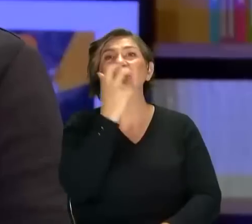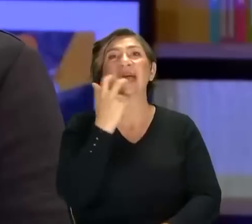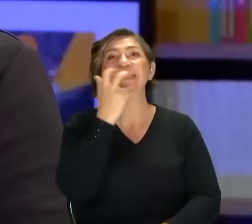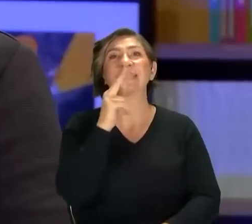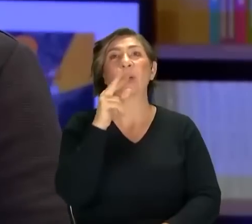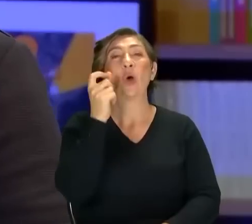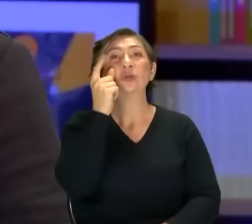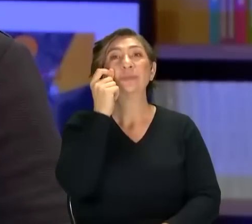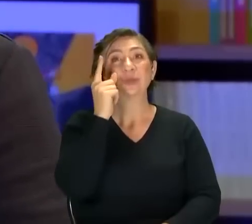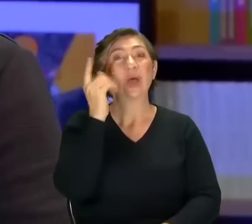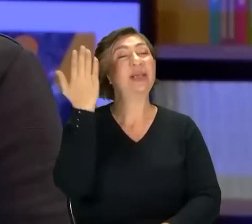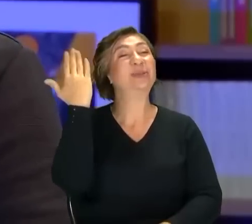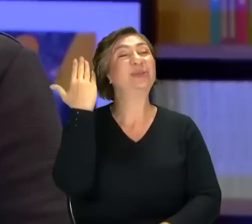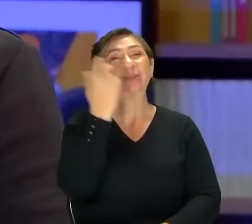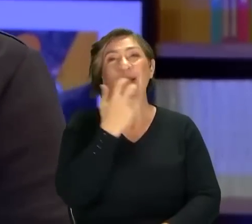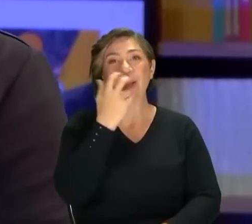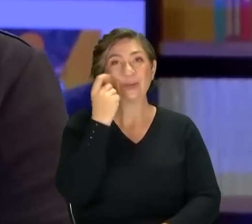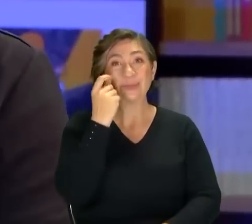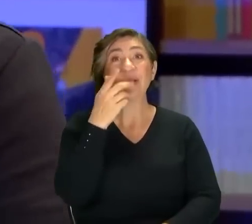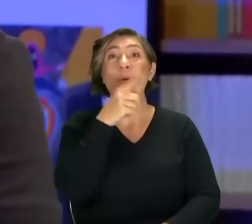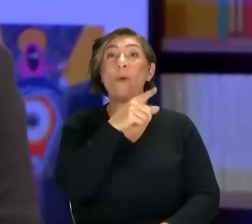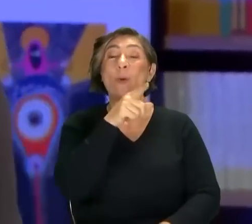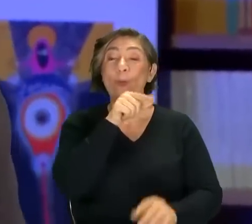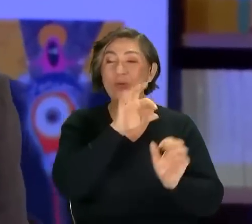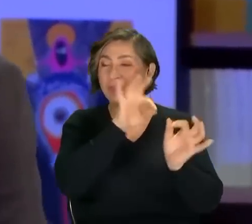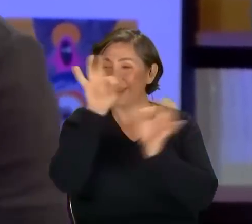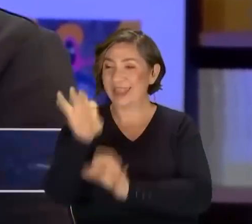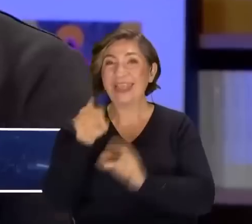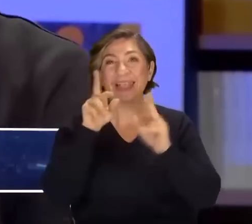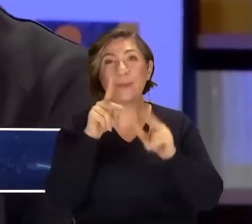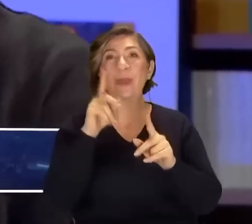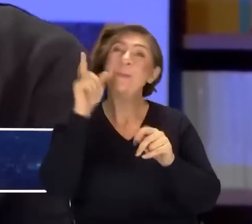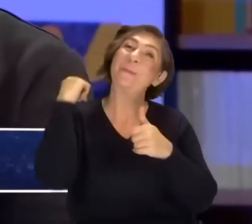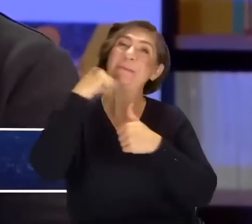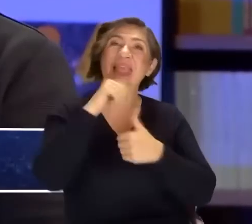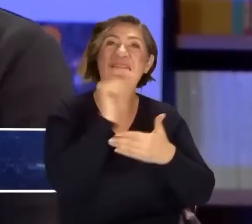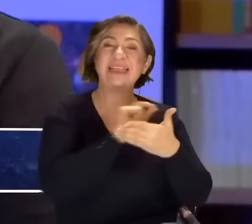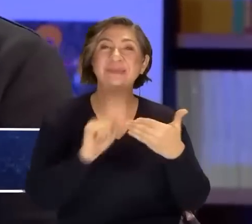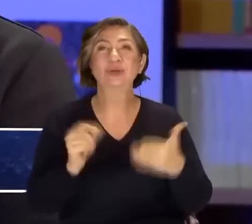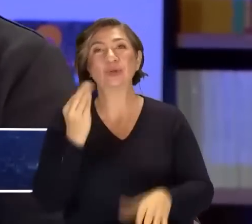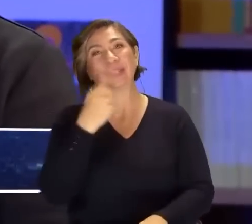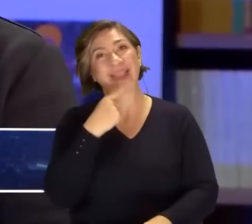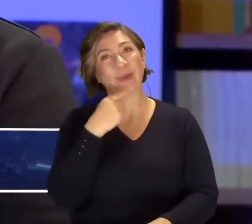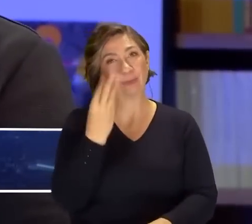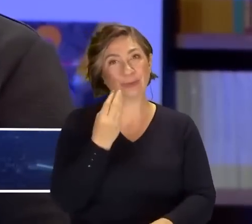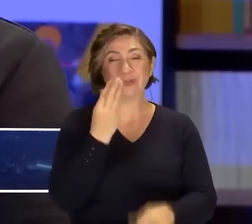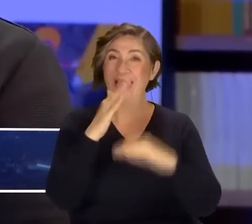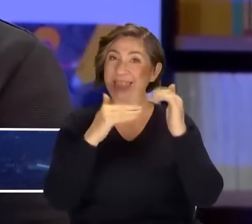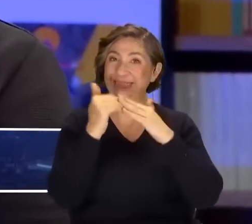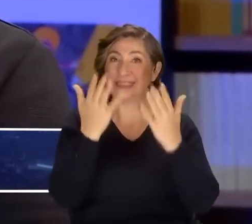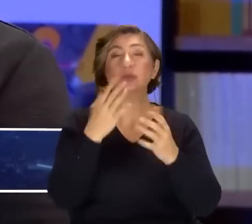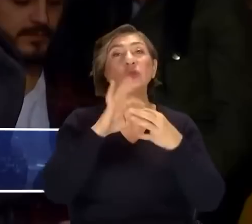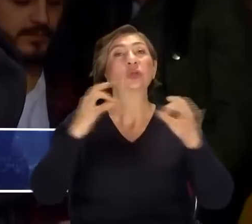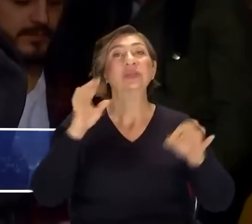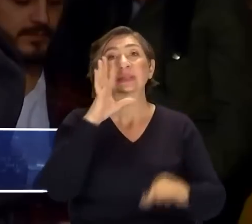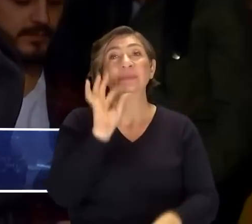Bir özlemişiz yani o dönem evet. Şarkıları. Evet. Ve sanki o bugüne uyarlanmış da baştan yaratılmış gibi çok tatlı bir şey olmuş. Çok ellerinize güzel. Sağ olun. Çok teşekkür söz ederim.